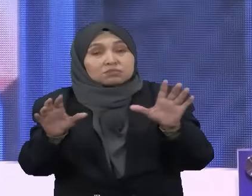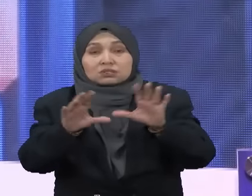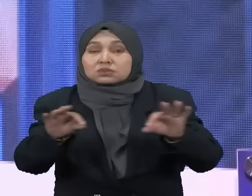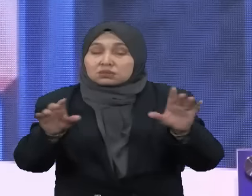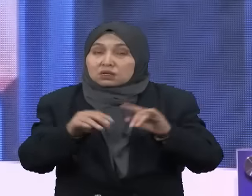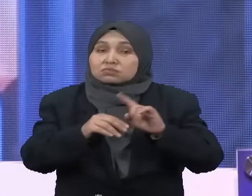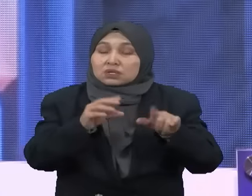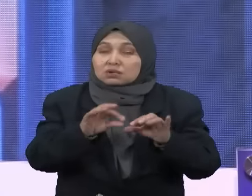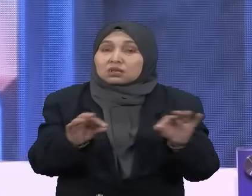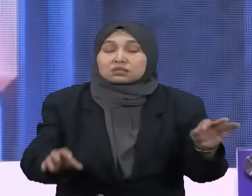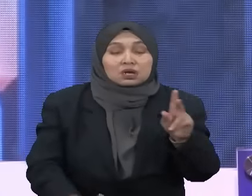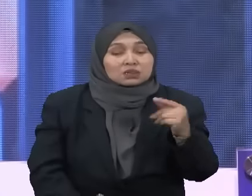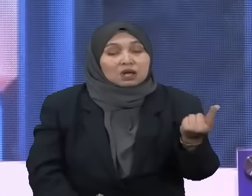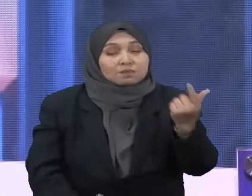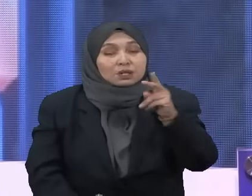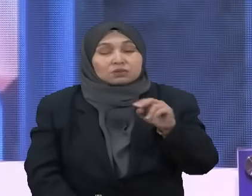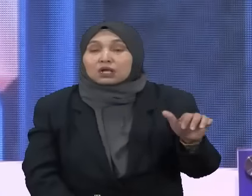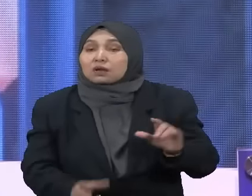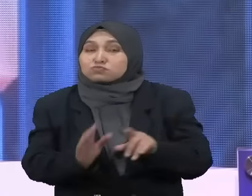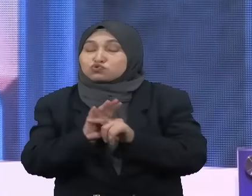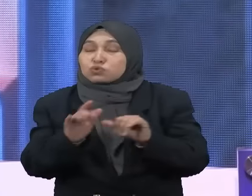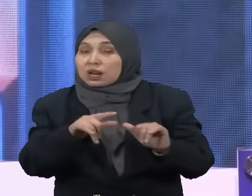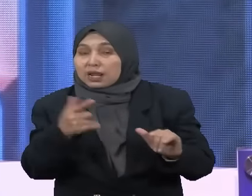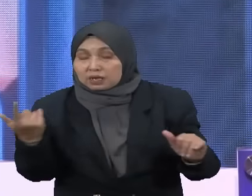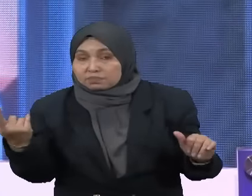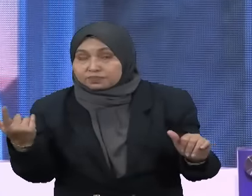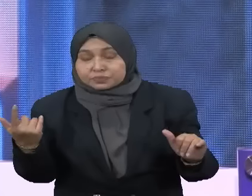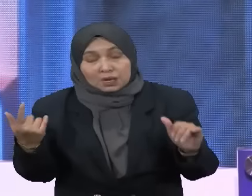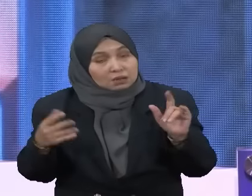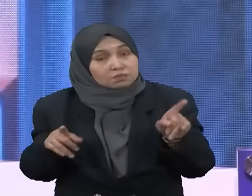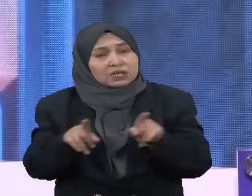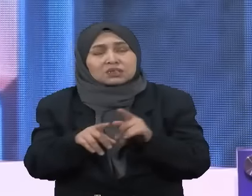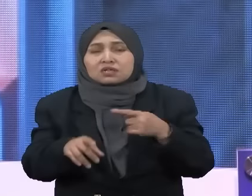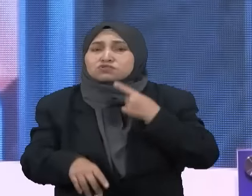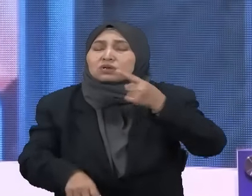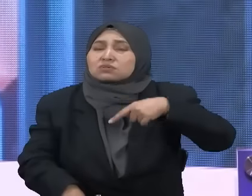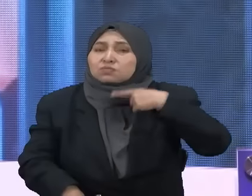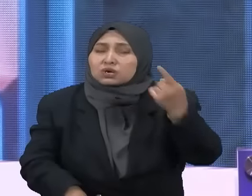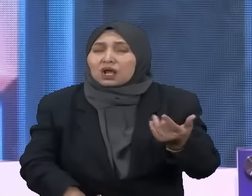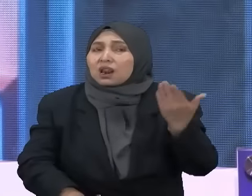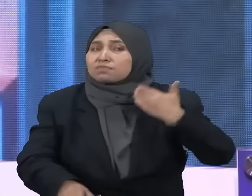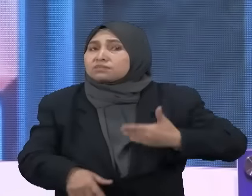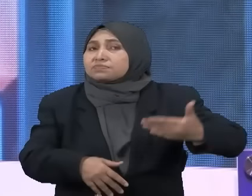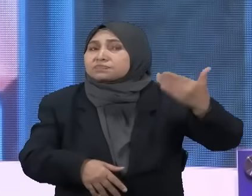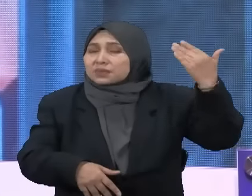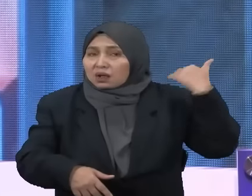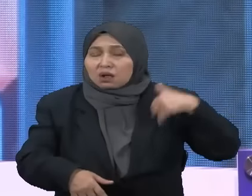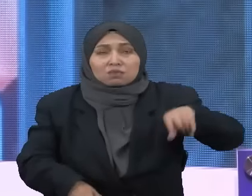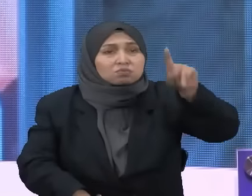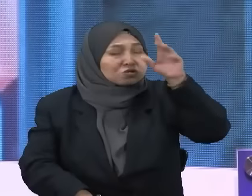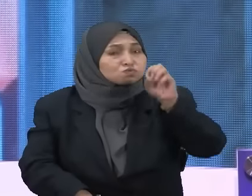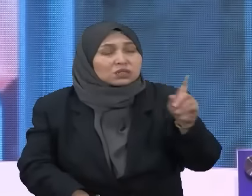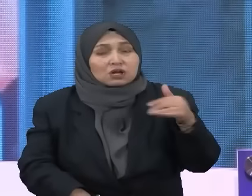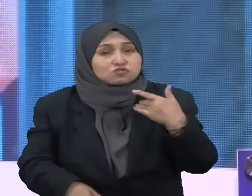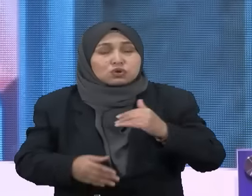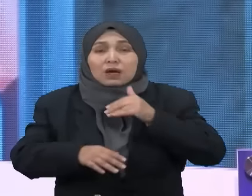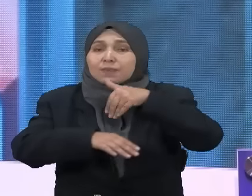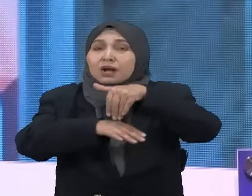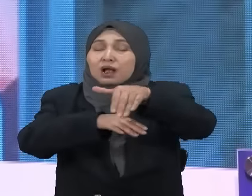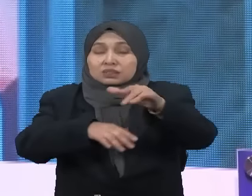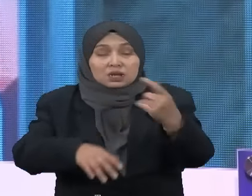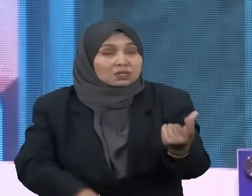tentang kisah Nabi Lut tetapi di surah-surah yang lain. Seperti mana yang kita telah sebutkan di dalam episod yang lepas, Allah Subhanahu Wa Taala telah mengutuskan Nabi